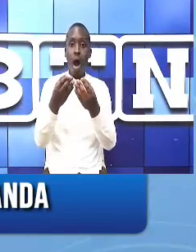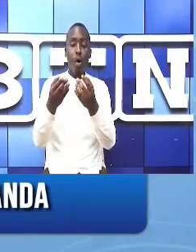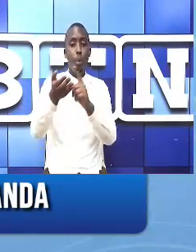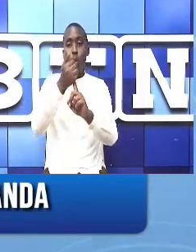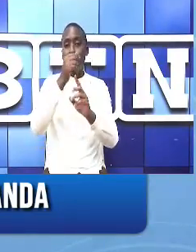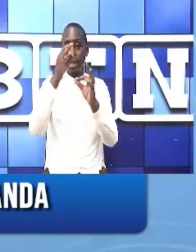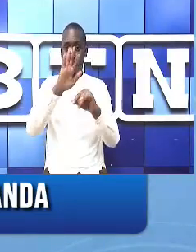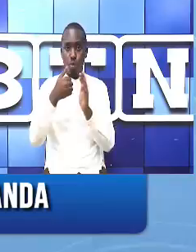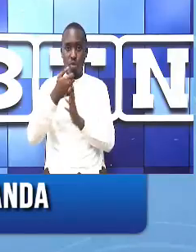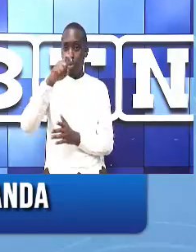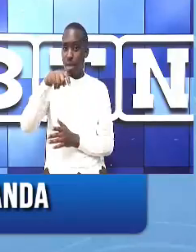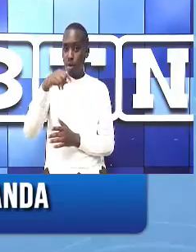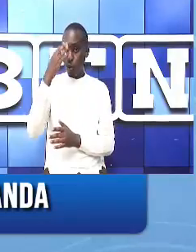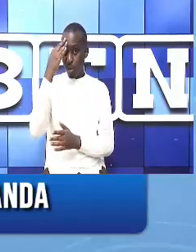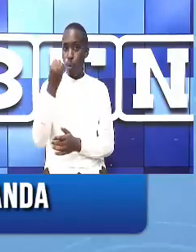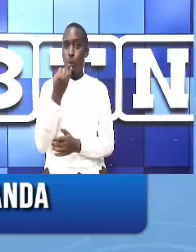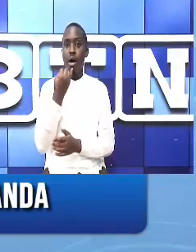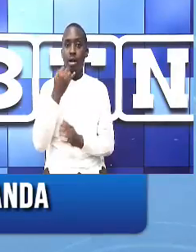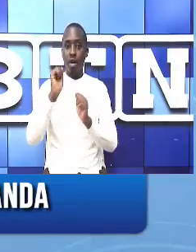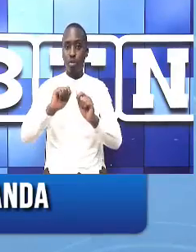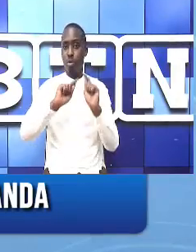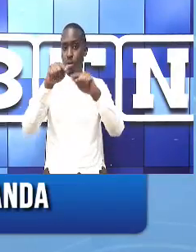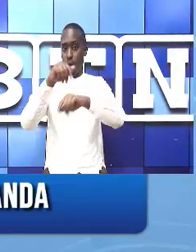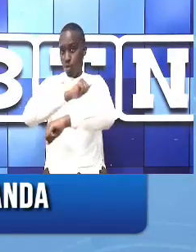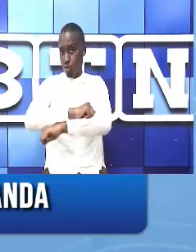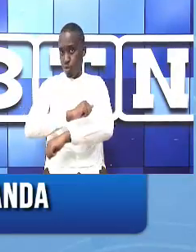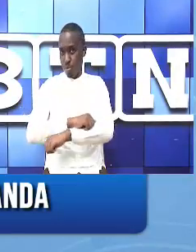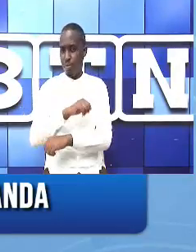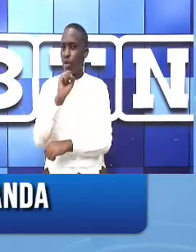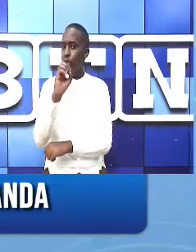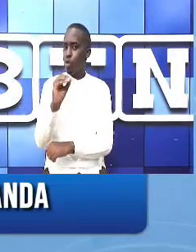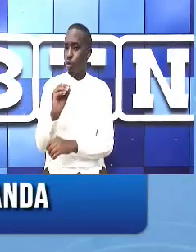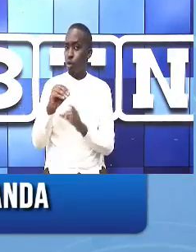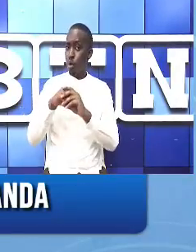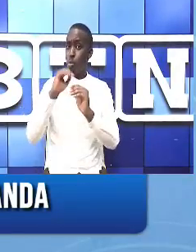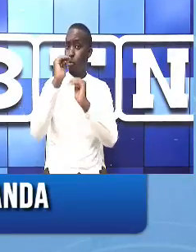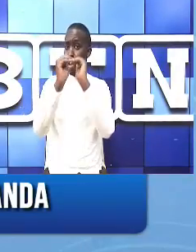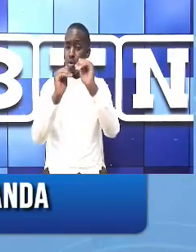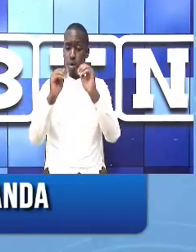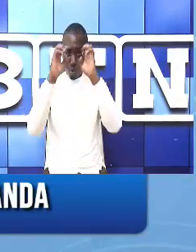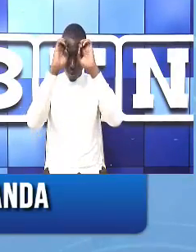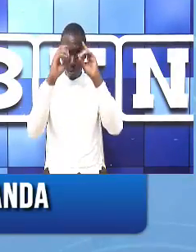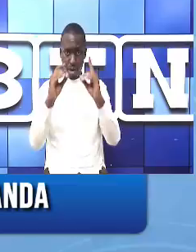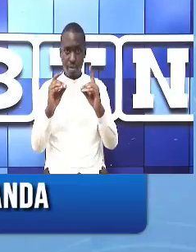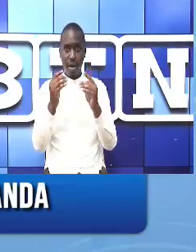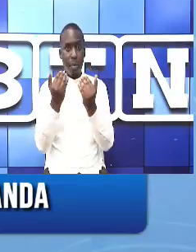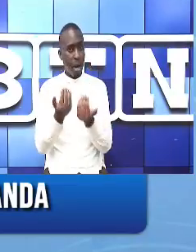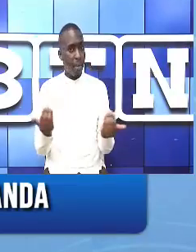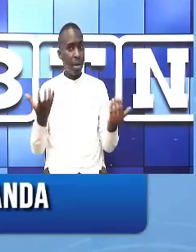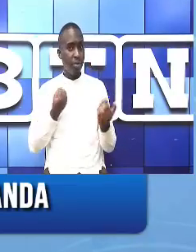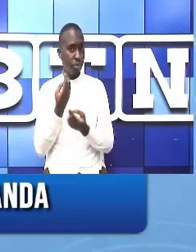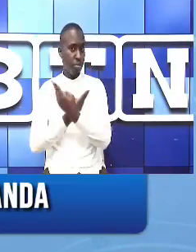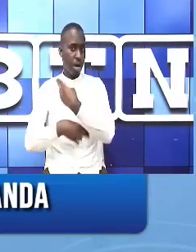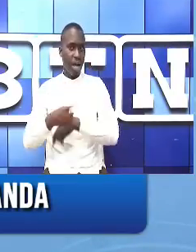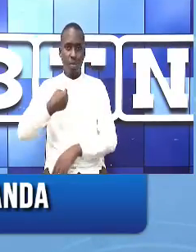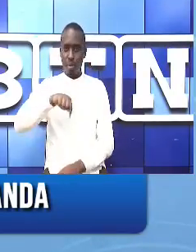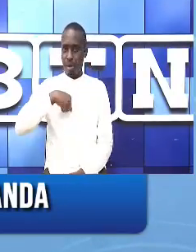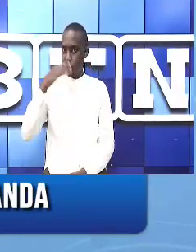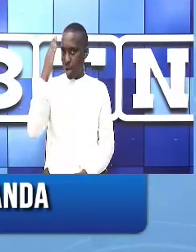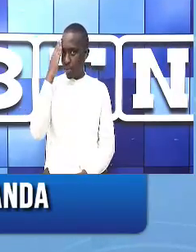kumubonera ibikenewe byose kugira ngo umwana ajye ku ishuri no muri uru rwego rw'uburezi bw'abana bafite ubumuga turabizi